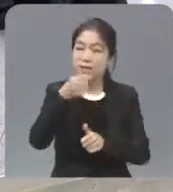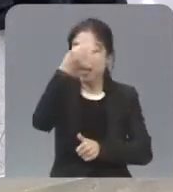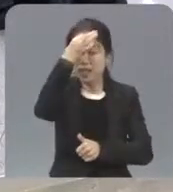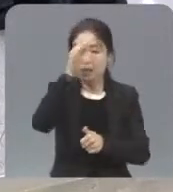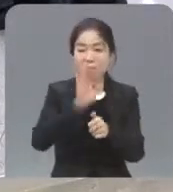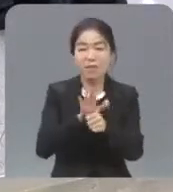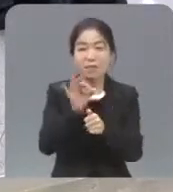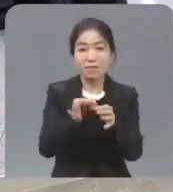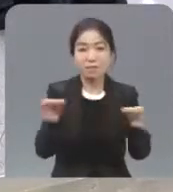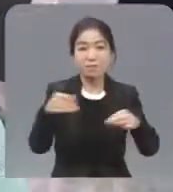지원할 계획입니다